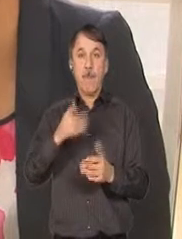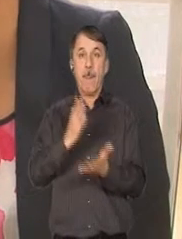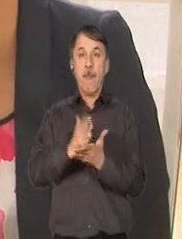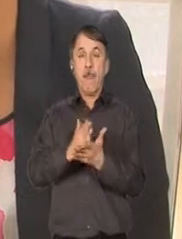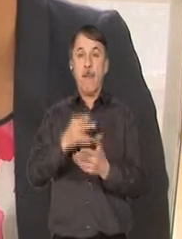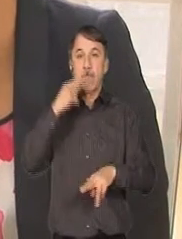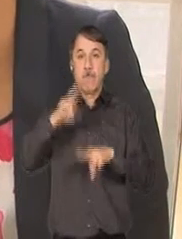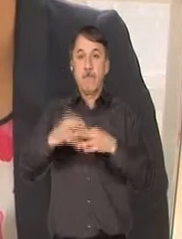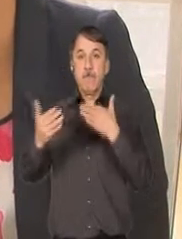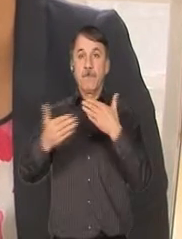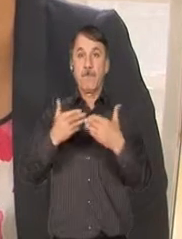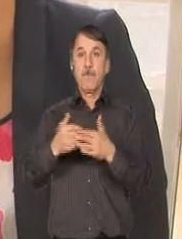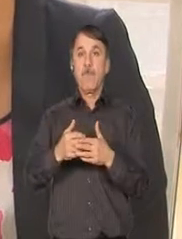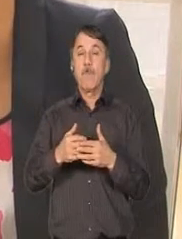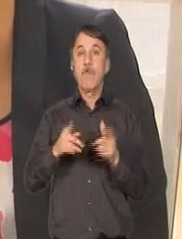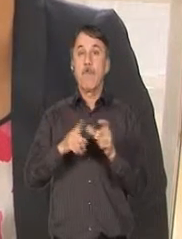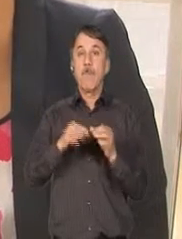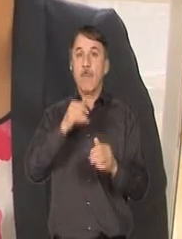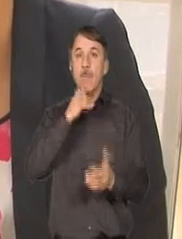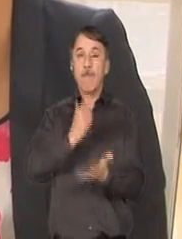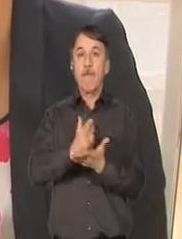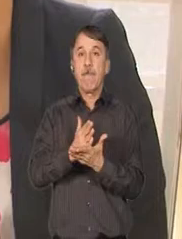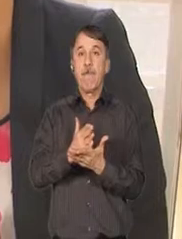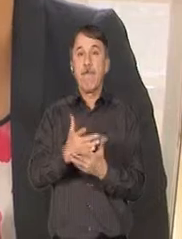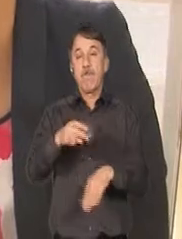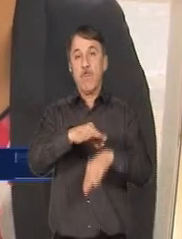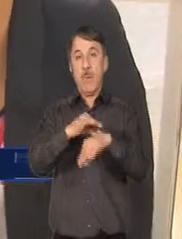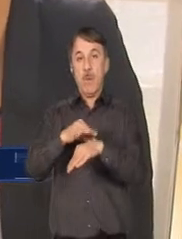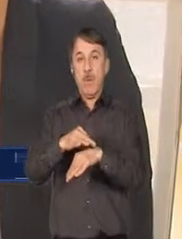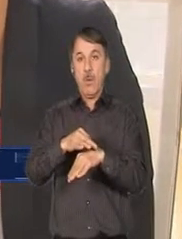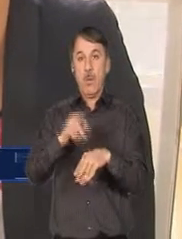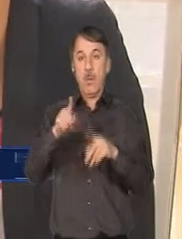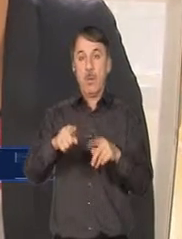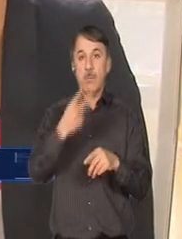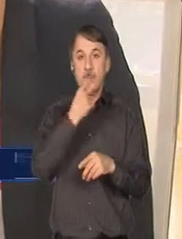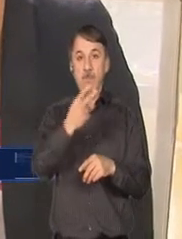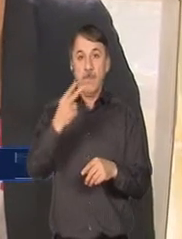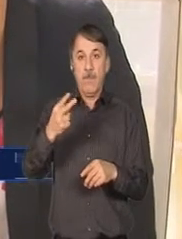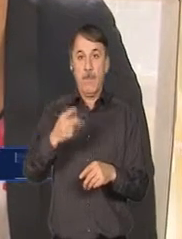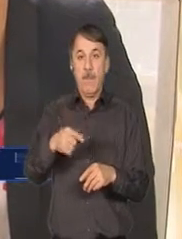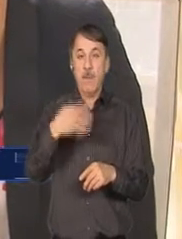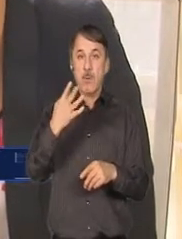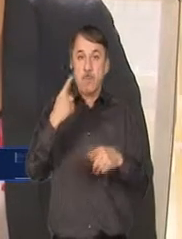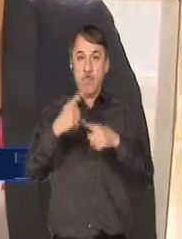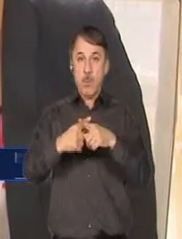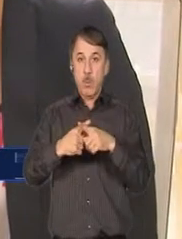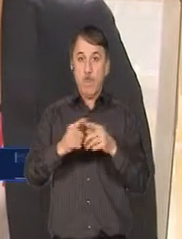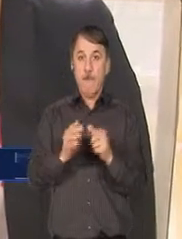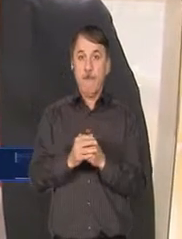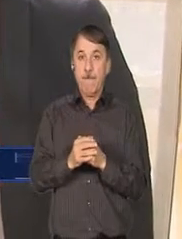Informatika je, poštujući zakon, opomenula korisnike komunalnih usluga u dugu 4